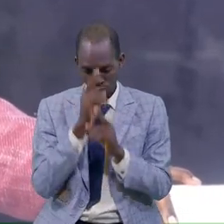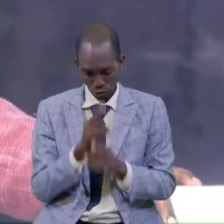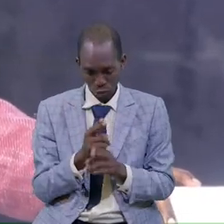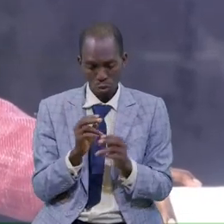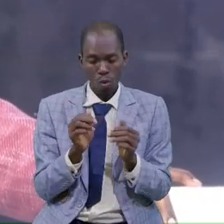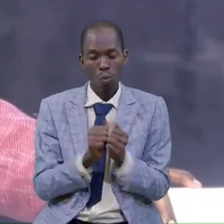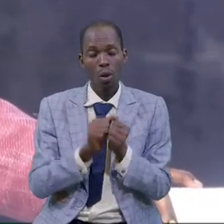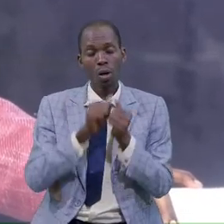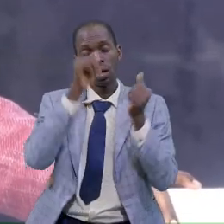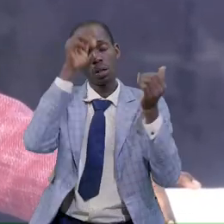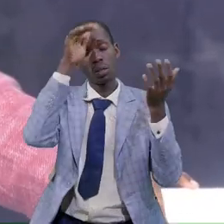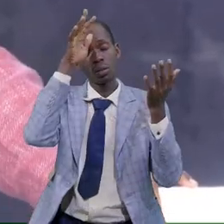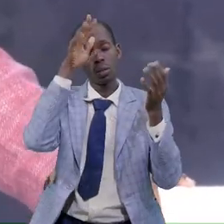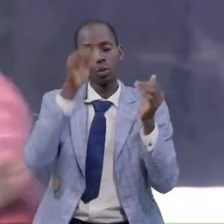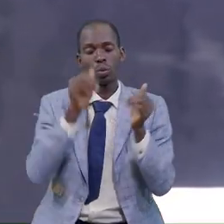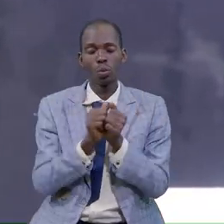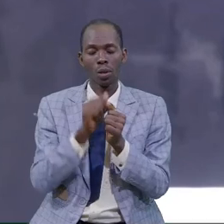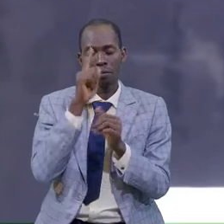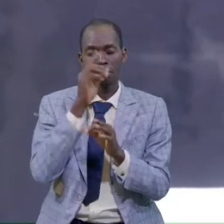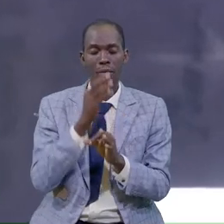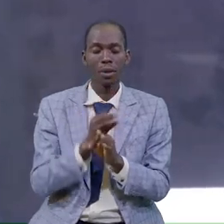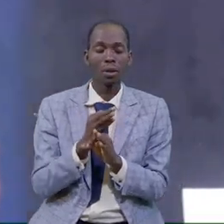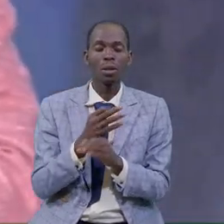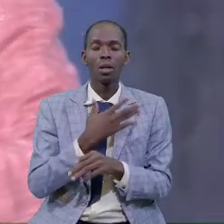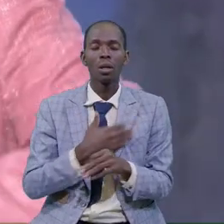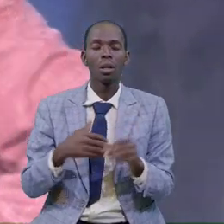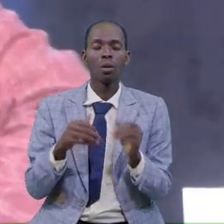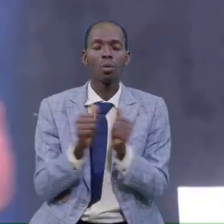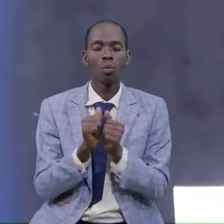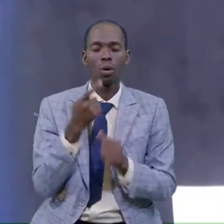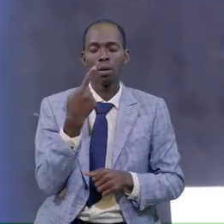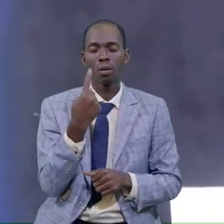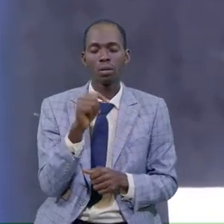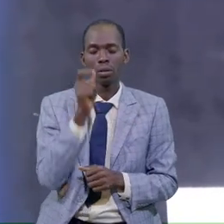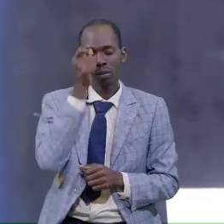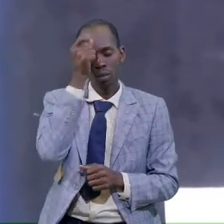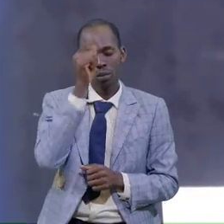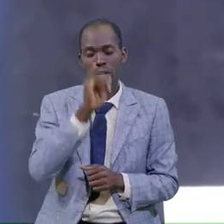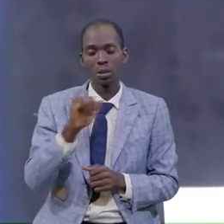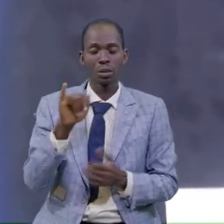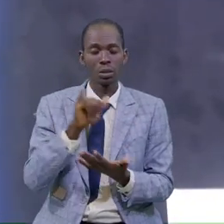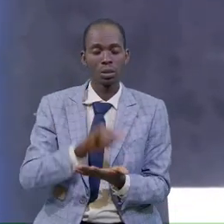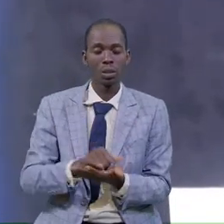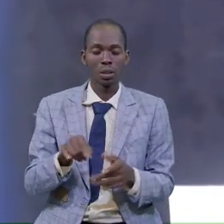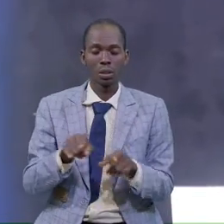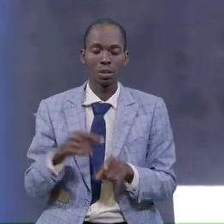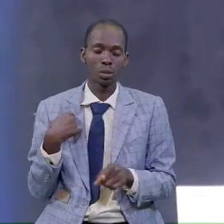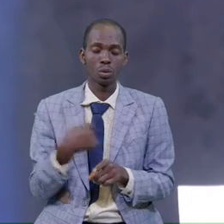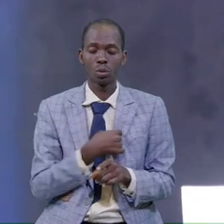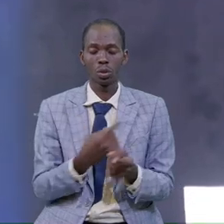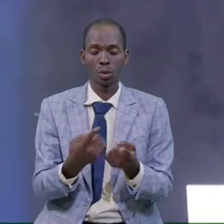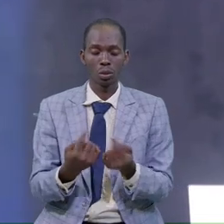attente, avec foi et avec la compréhension que comme nous sommes venus